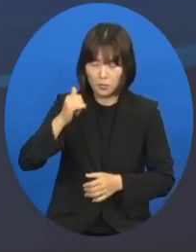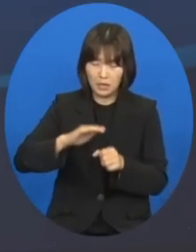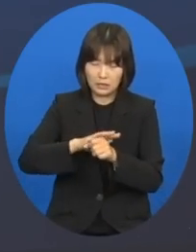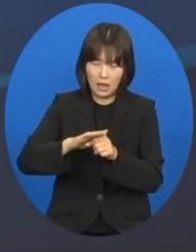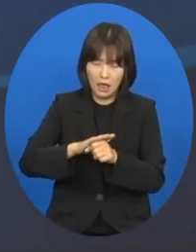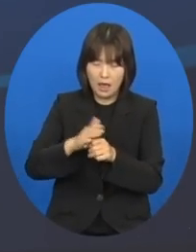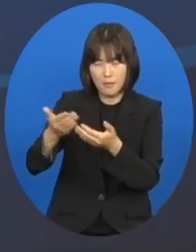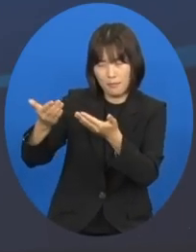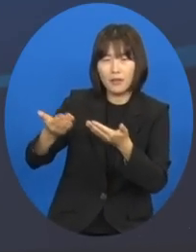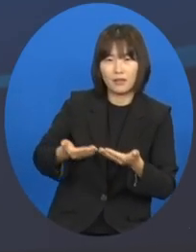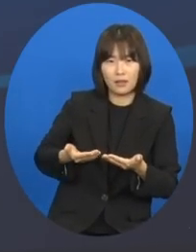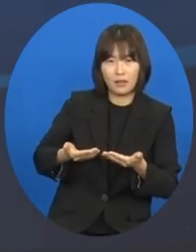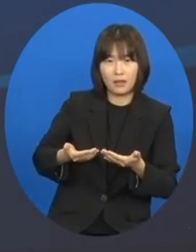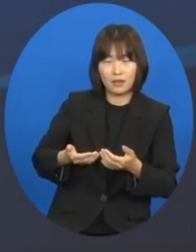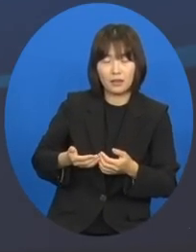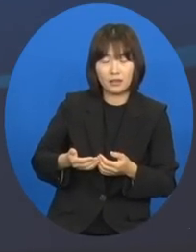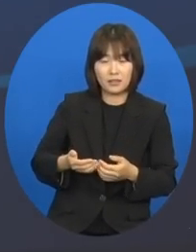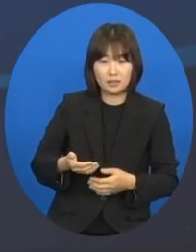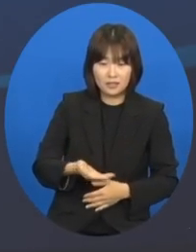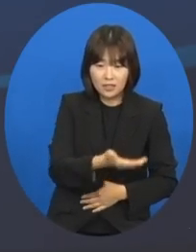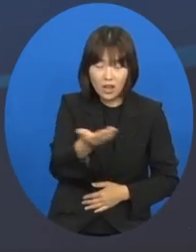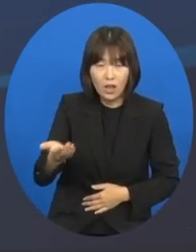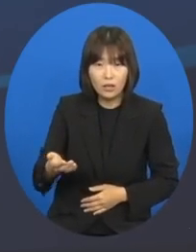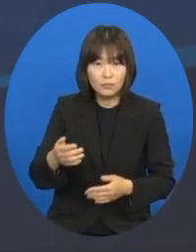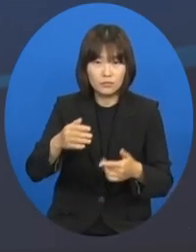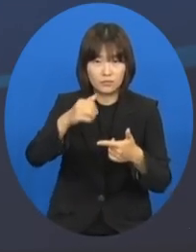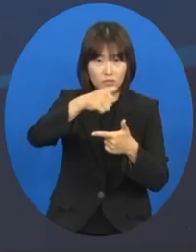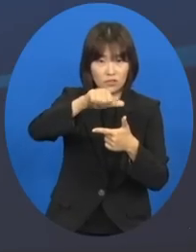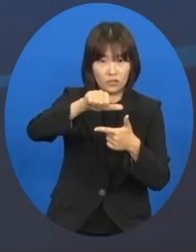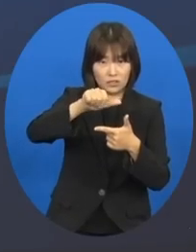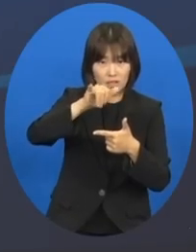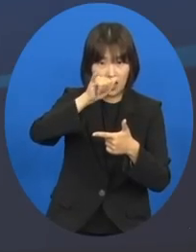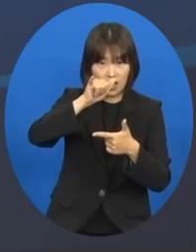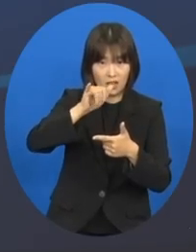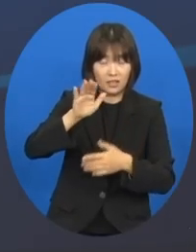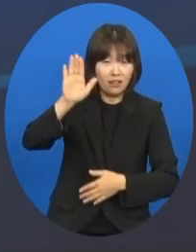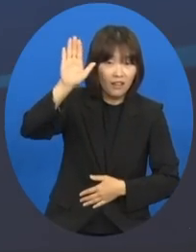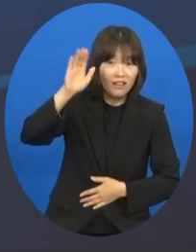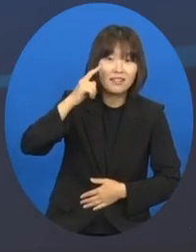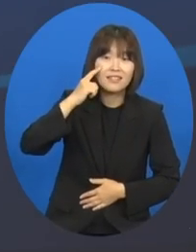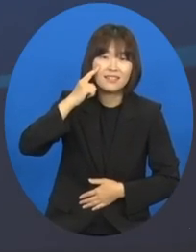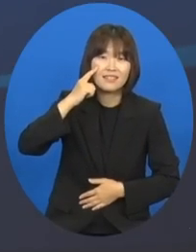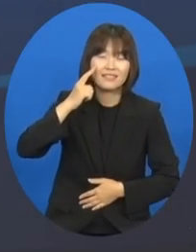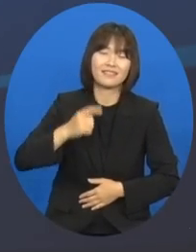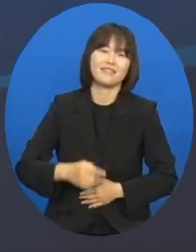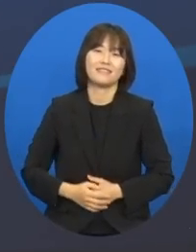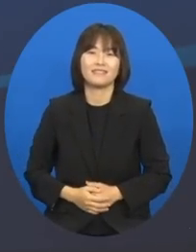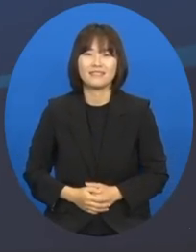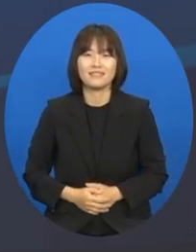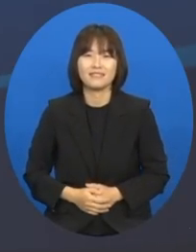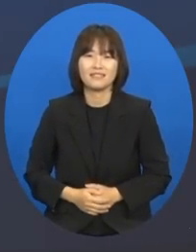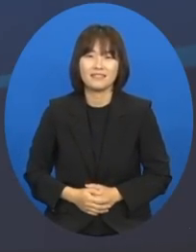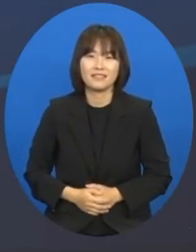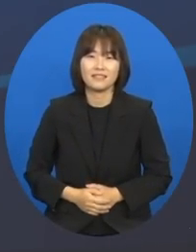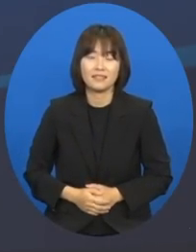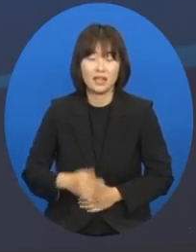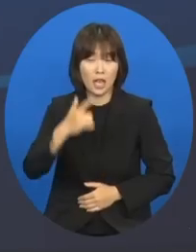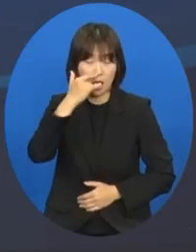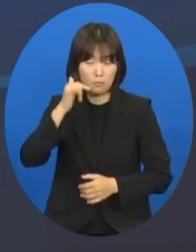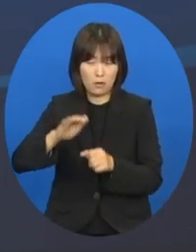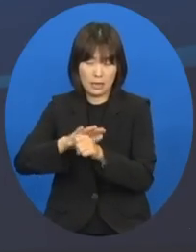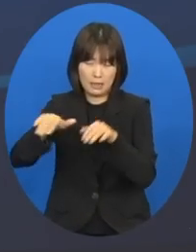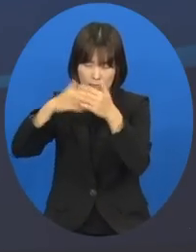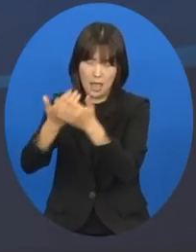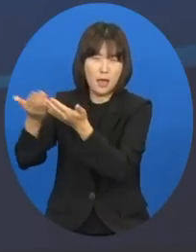여러분 여기 첫째들이 있으시죠 첫째들 한번 손들어 보시죠 살짝 부모의 사랑을